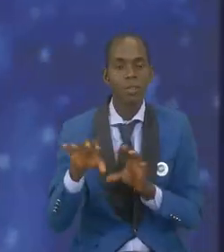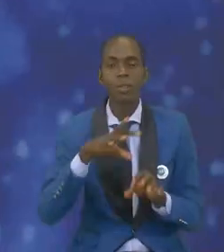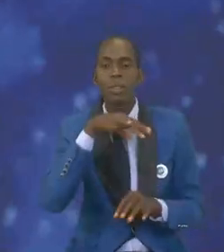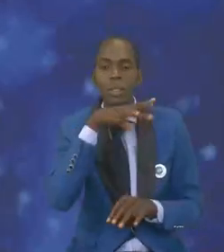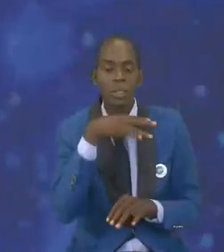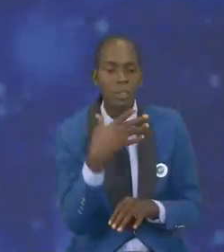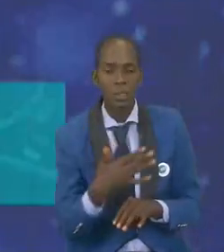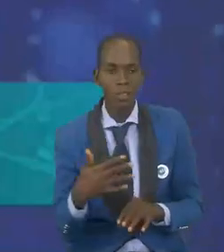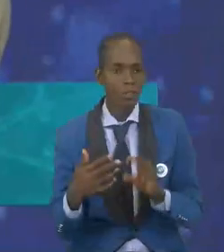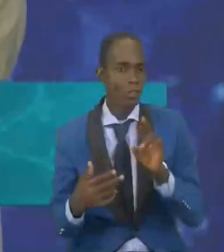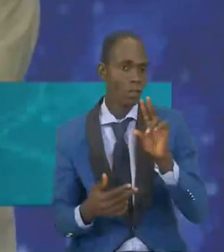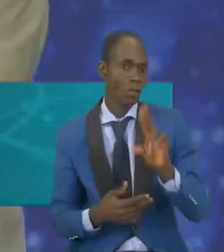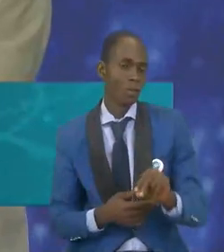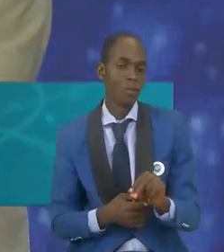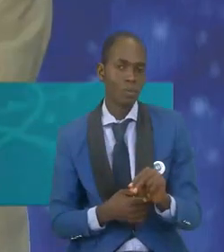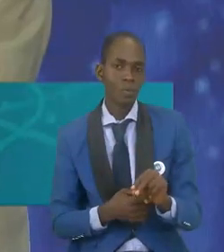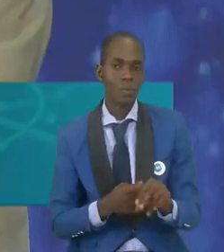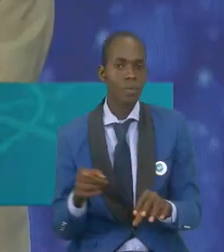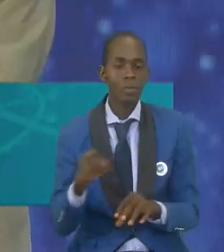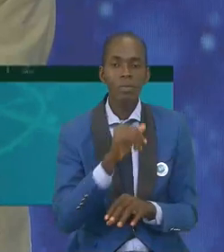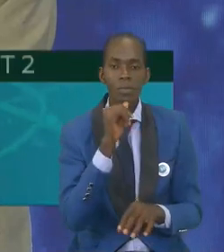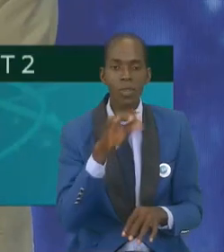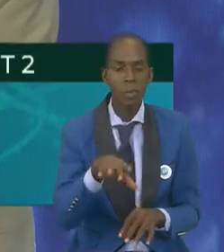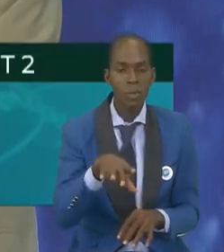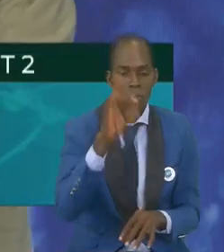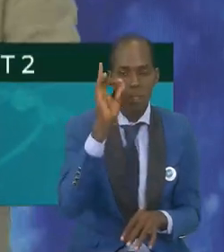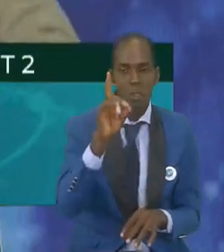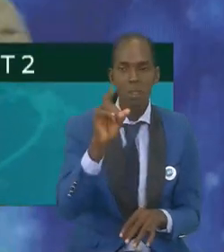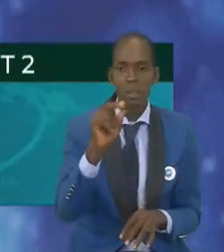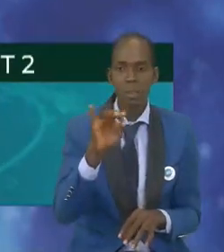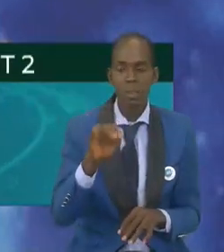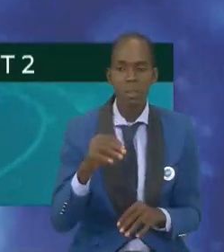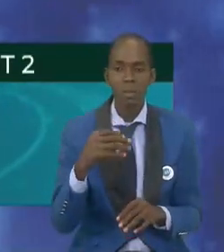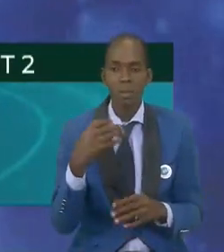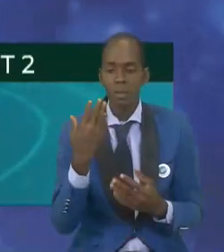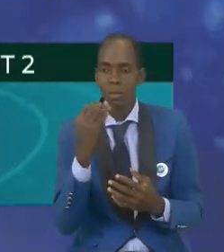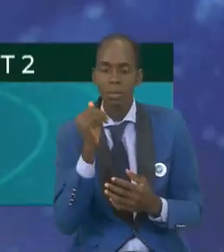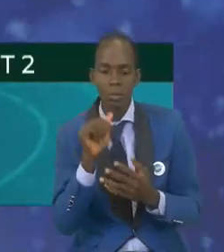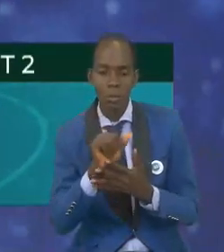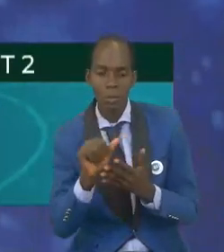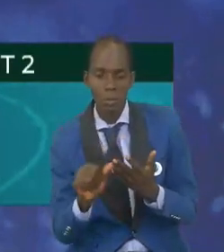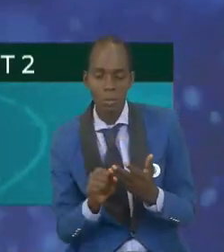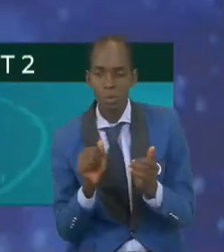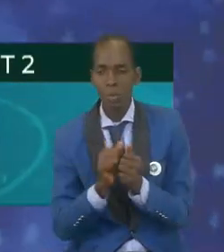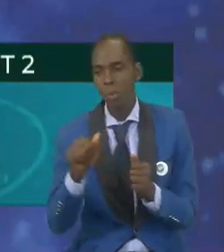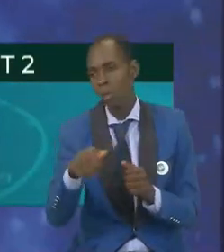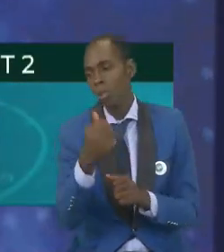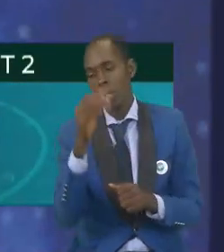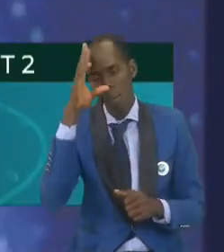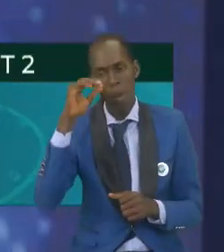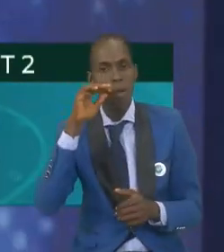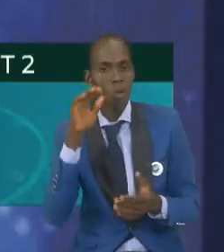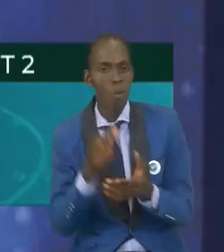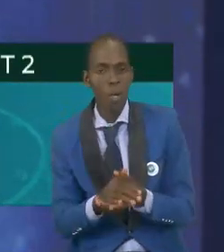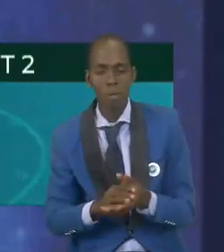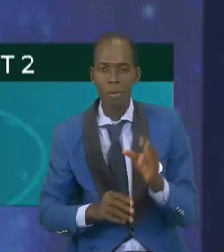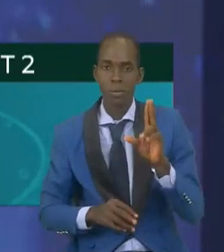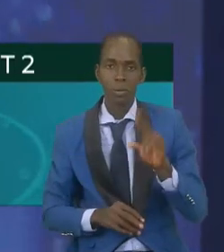trouvé en train d'être corrompus ils n'ont pas trouvé avec la femme d'autrui